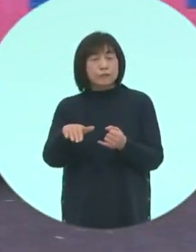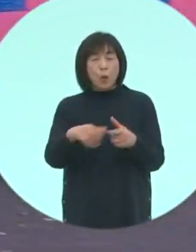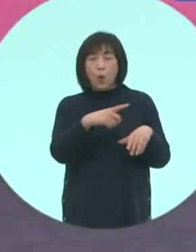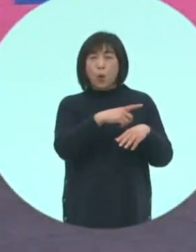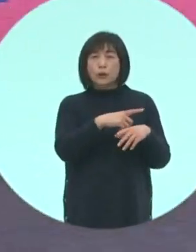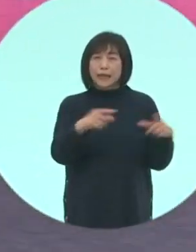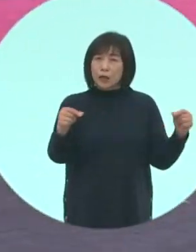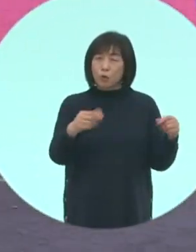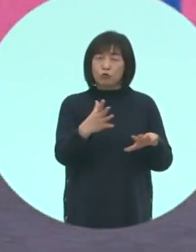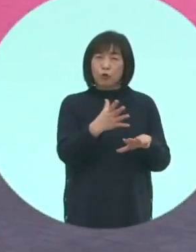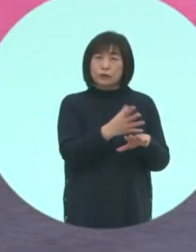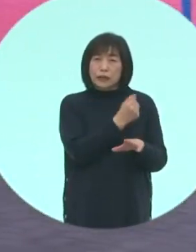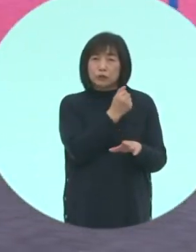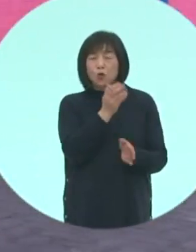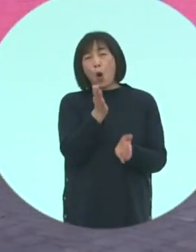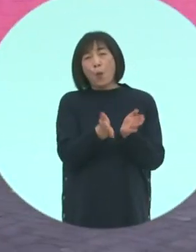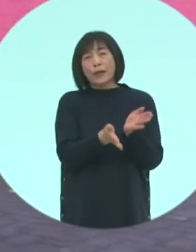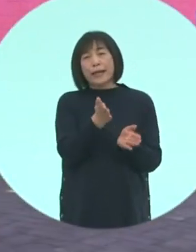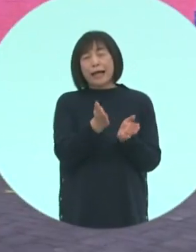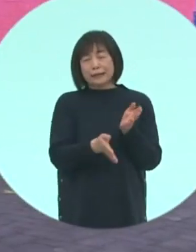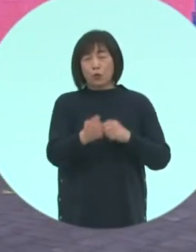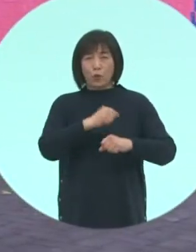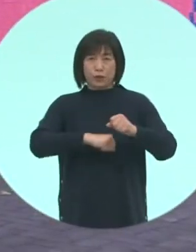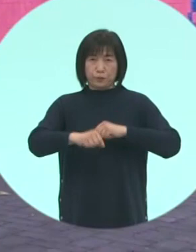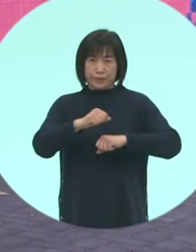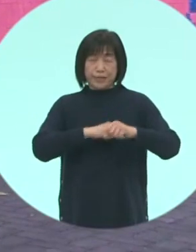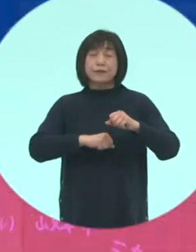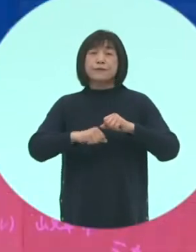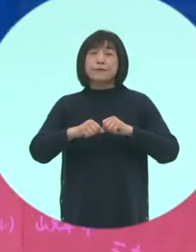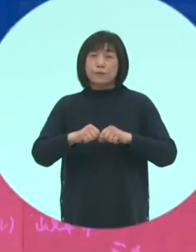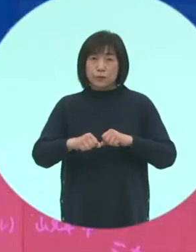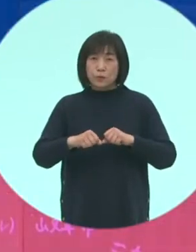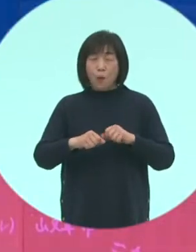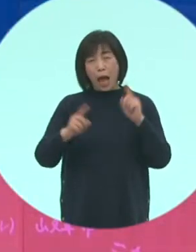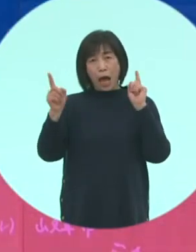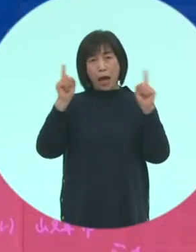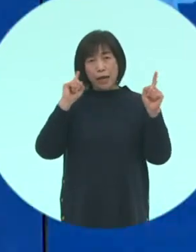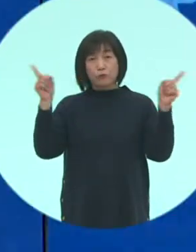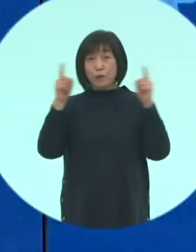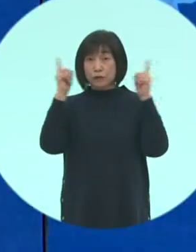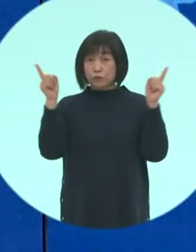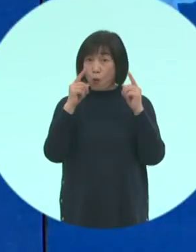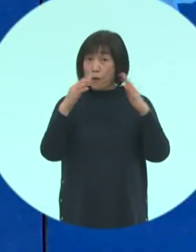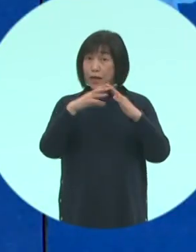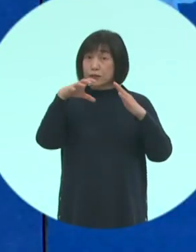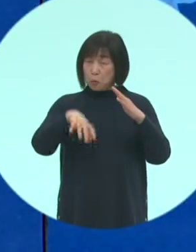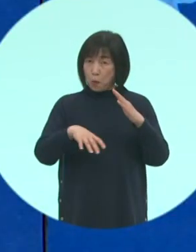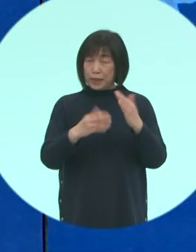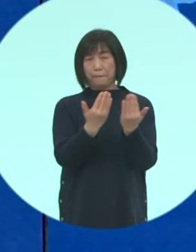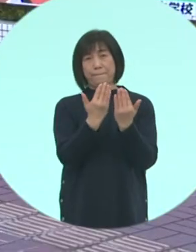けたおもてなしの取り組みはレクフェス会場で披露となりました。